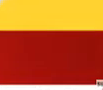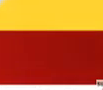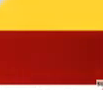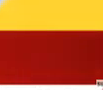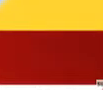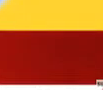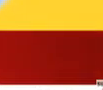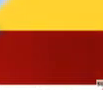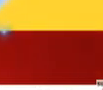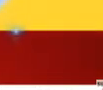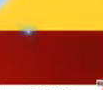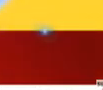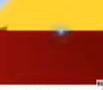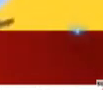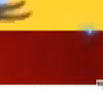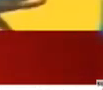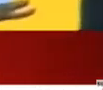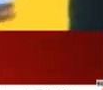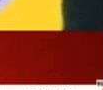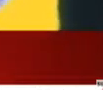Kwa hayo mengi machache,